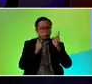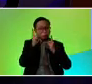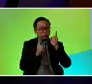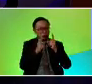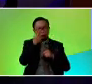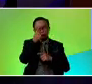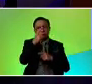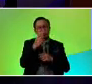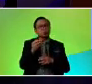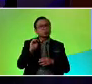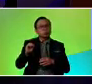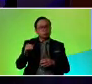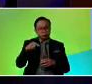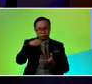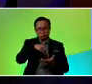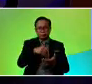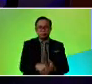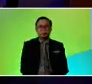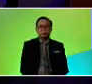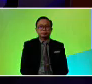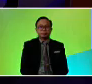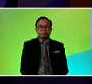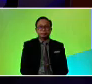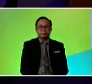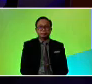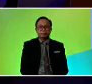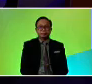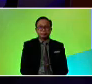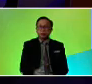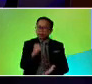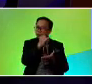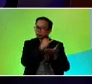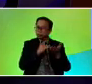bintang minta maaf kakak cantik sekali